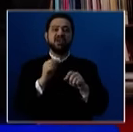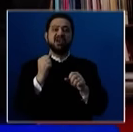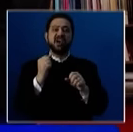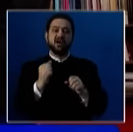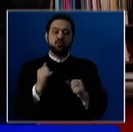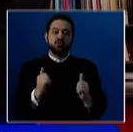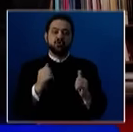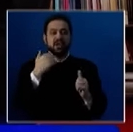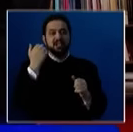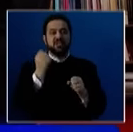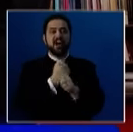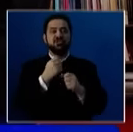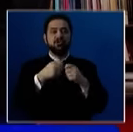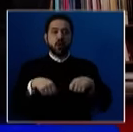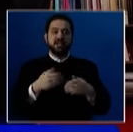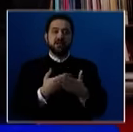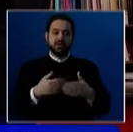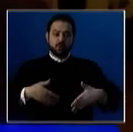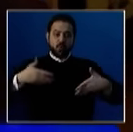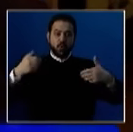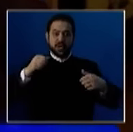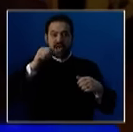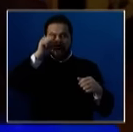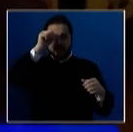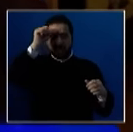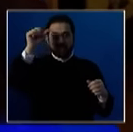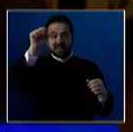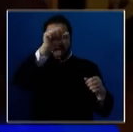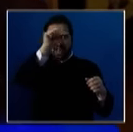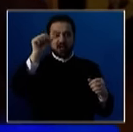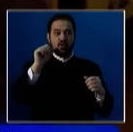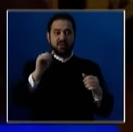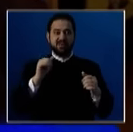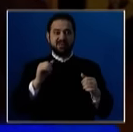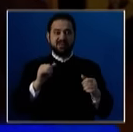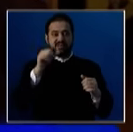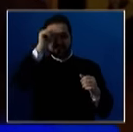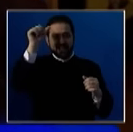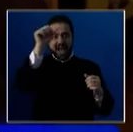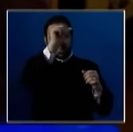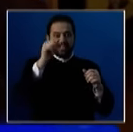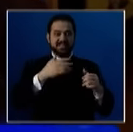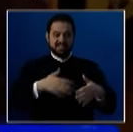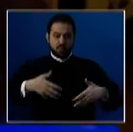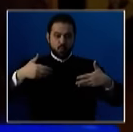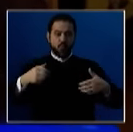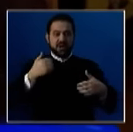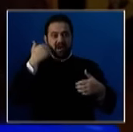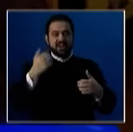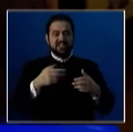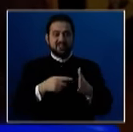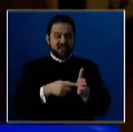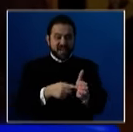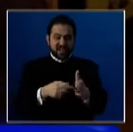S-ar bucura foarte mult tatăl să-și vadă mai ales copiii strânși lângă el.